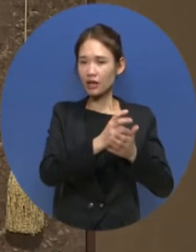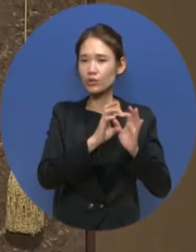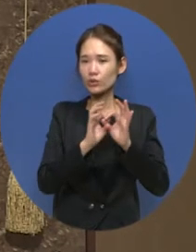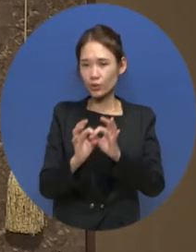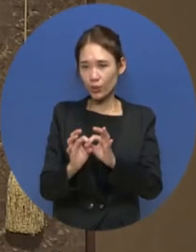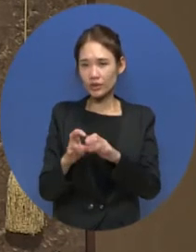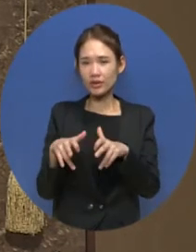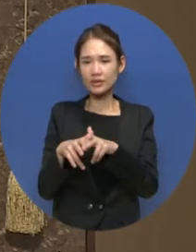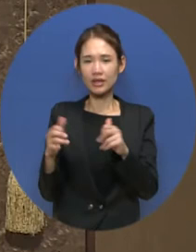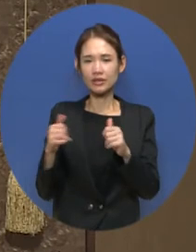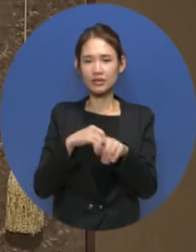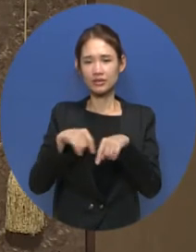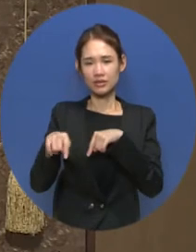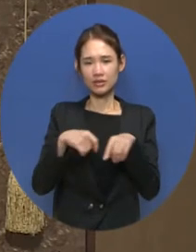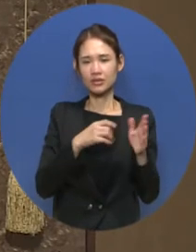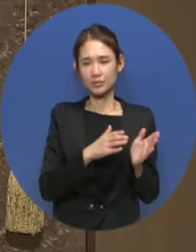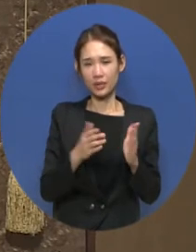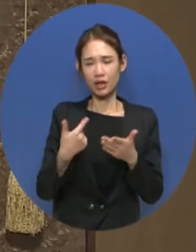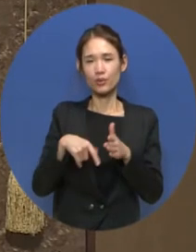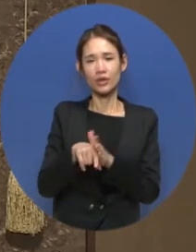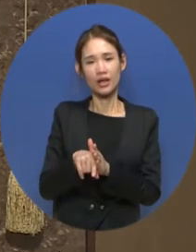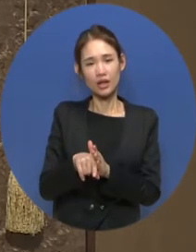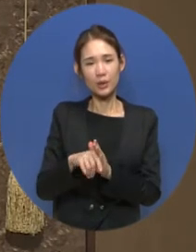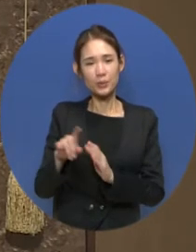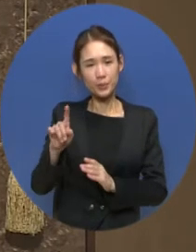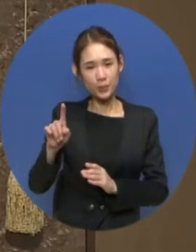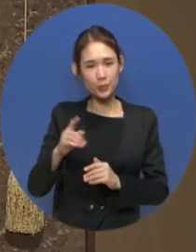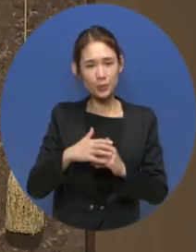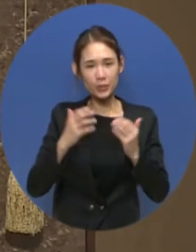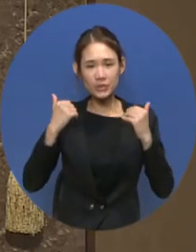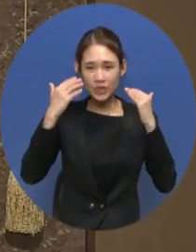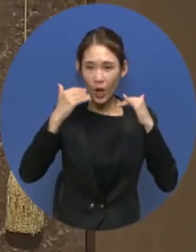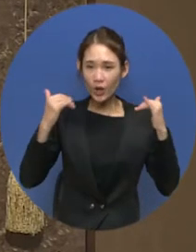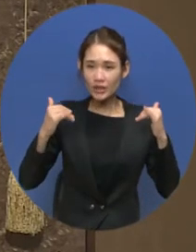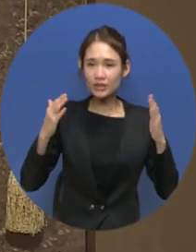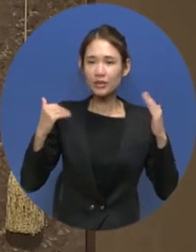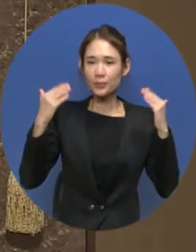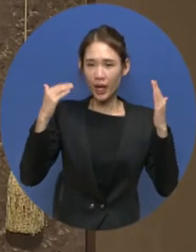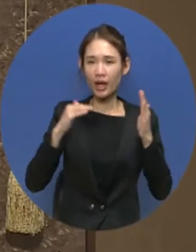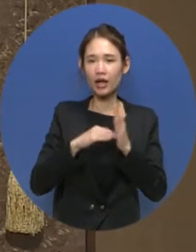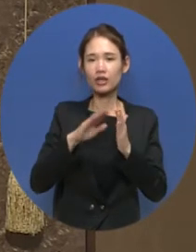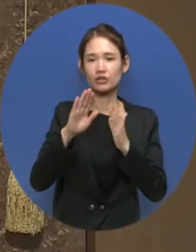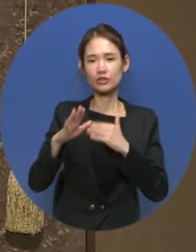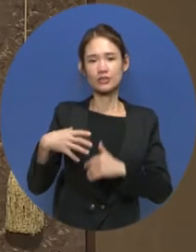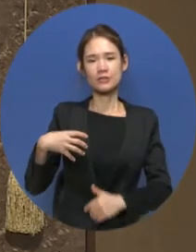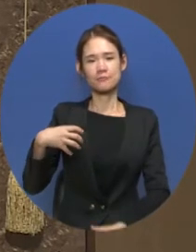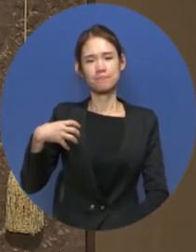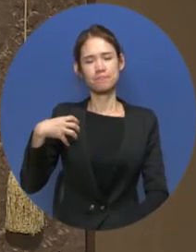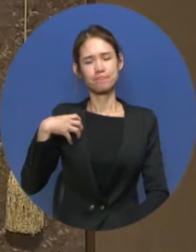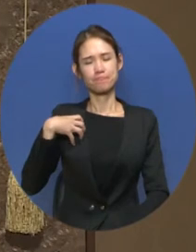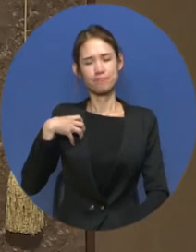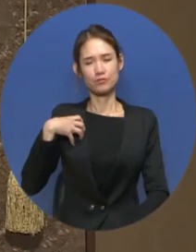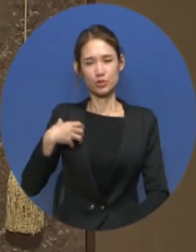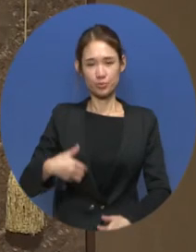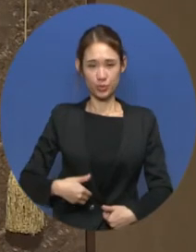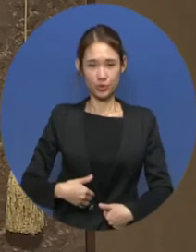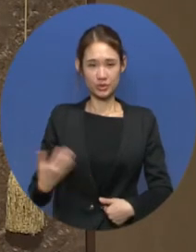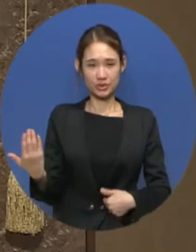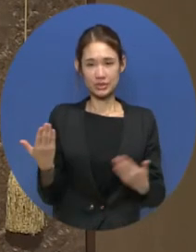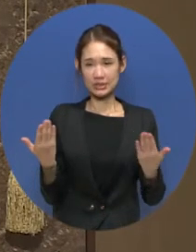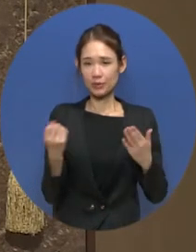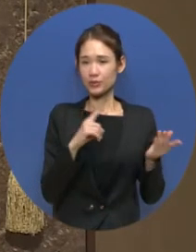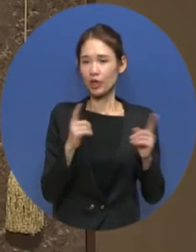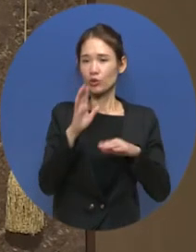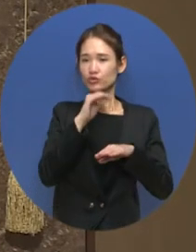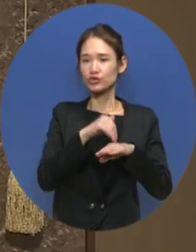일자리 정책을 마련을 하려면 사실 성인기가 됐을 때 그들이 의무적으로 직업훈련을 받게